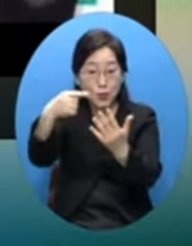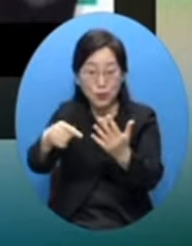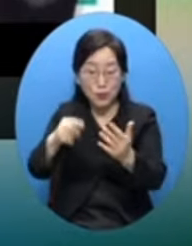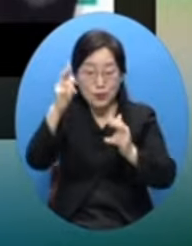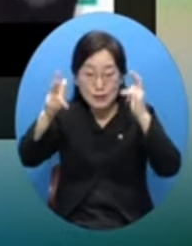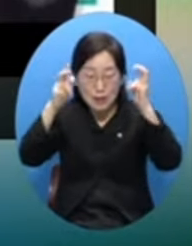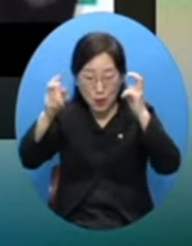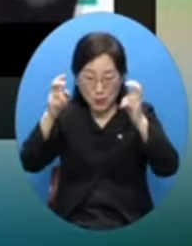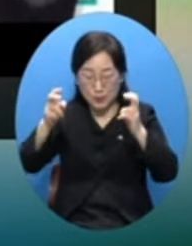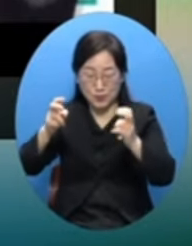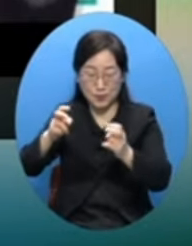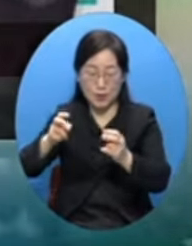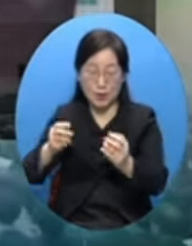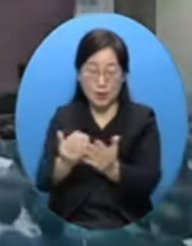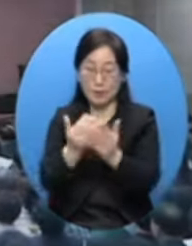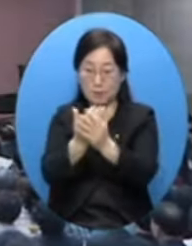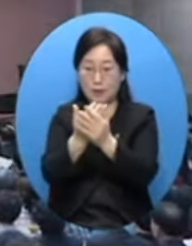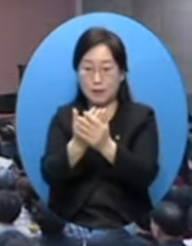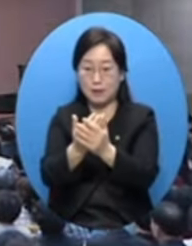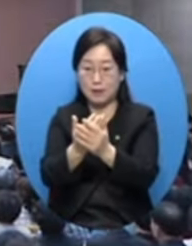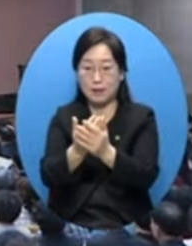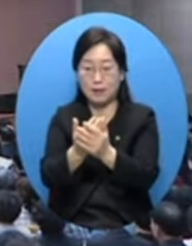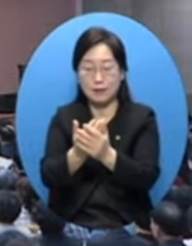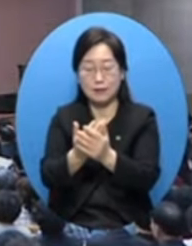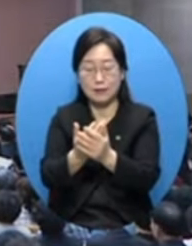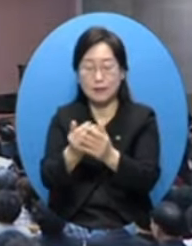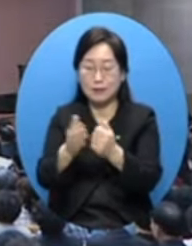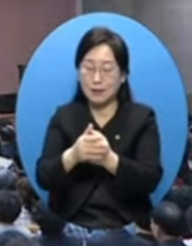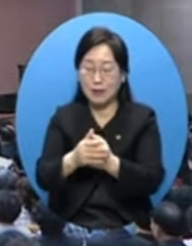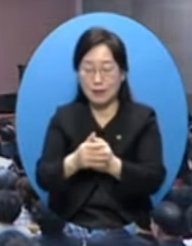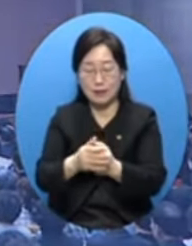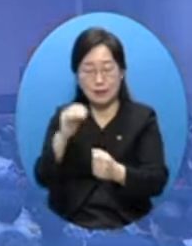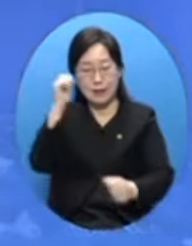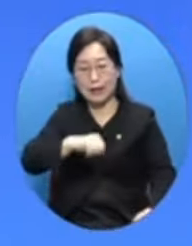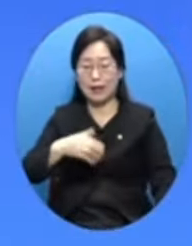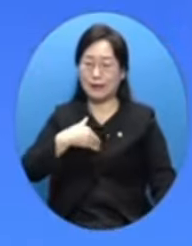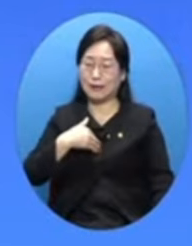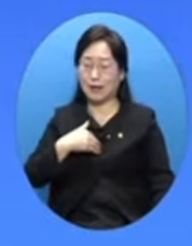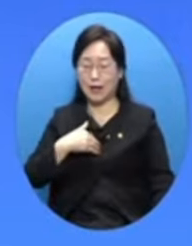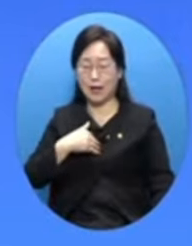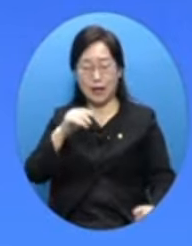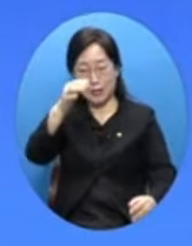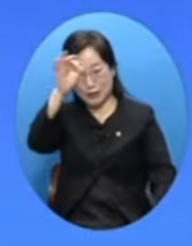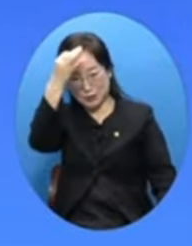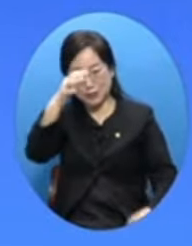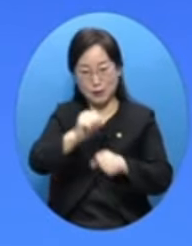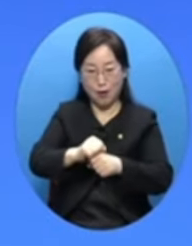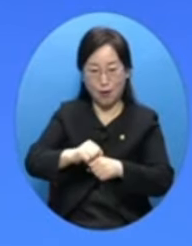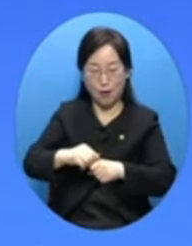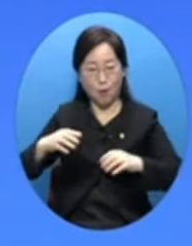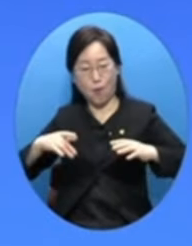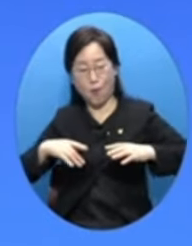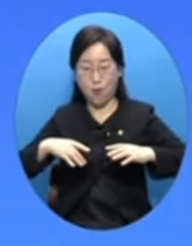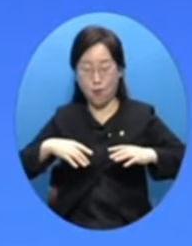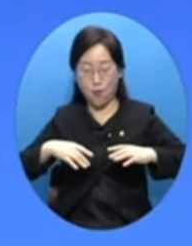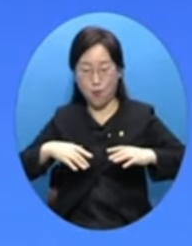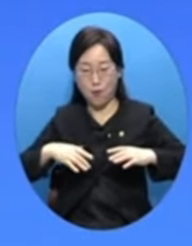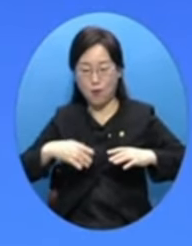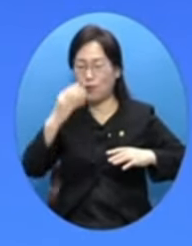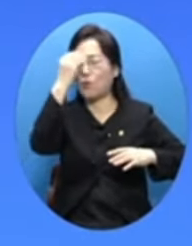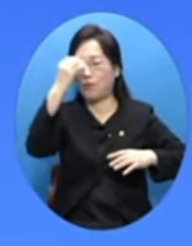번창하 그 한때는 야 내가 정말 실력이고 잘하는 것보다 하는 생각이 잠깐